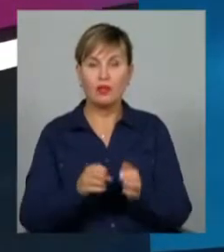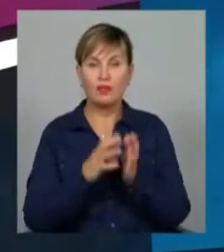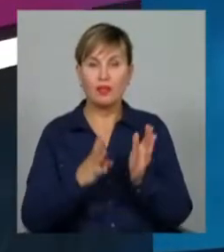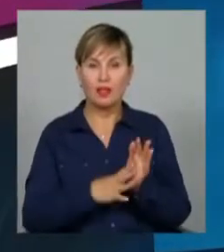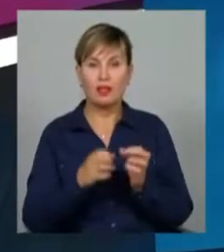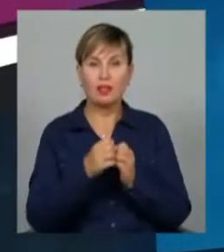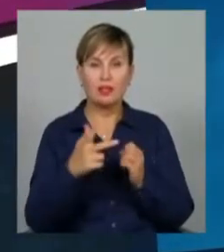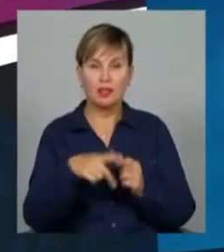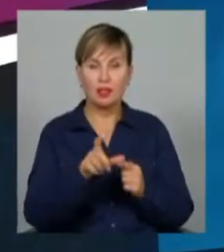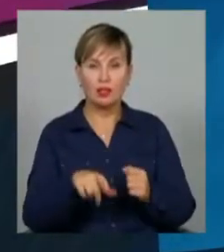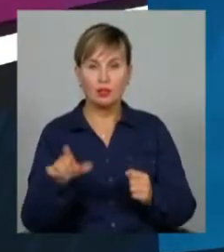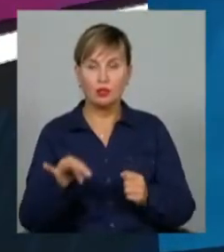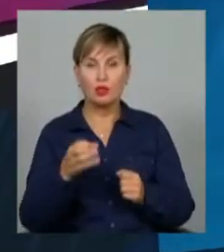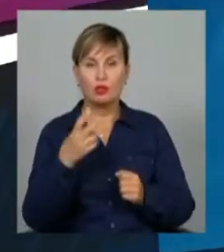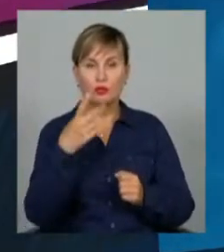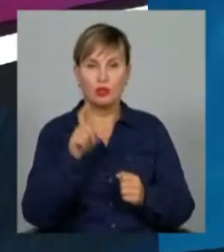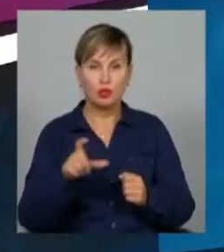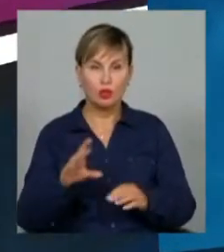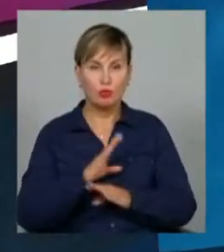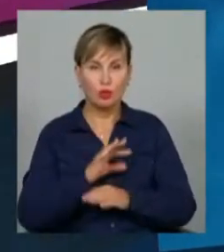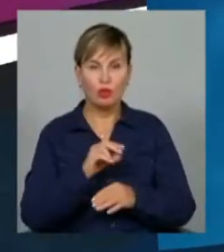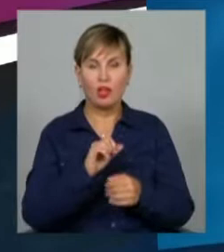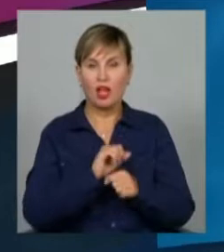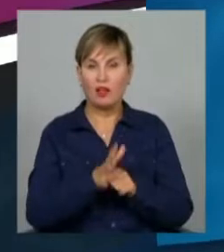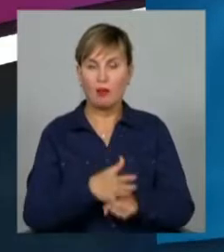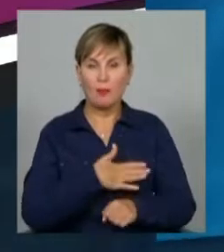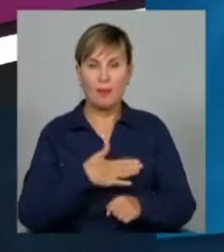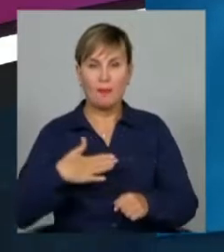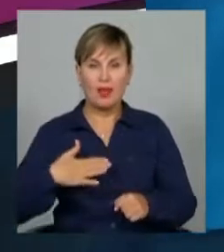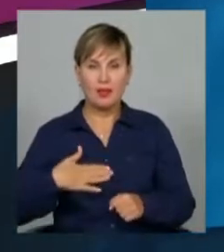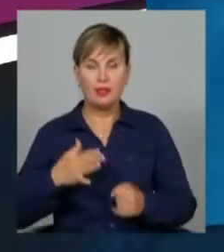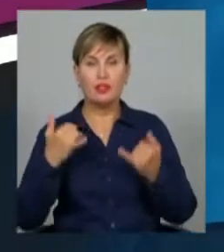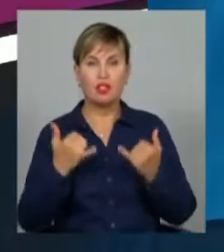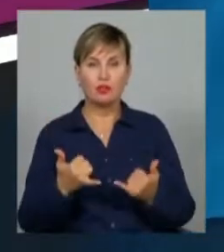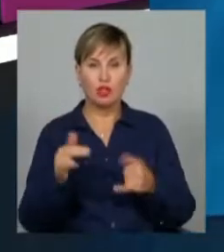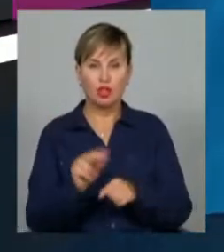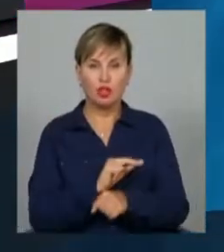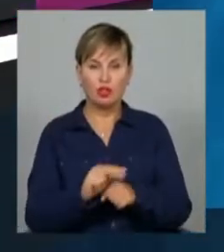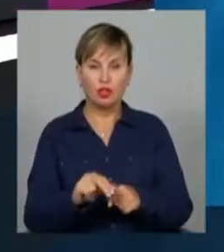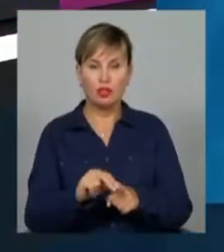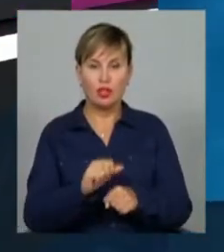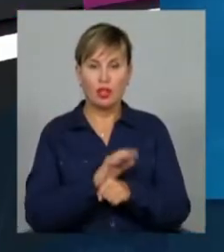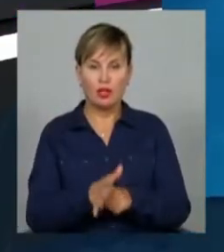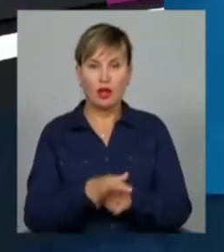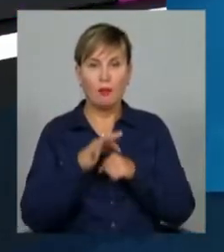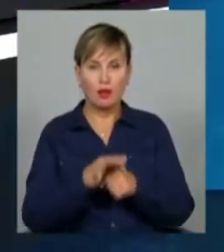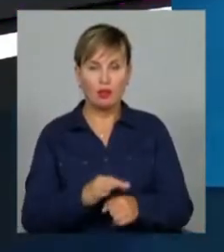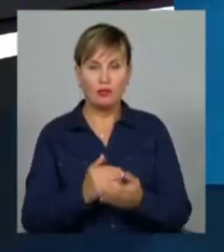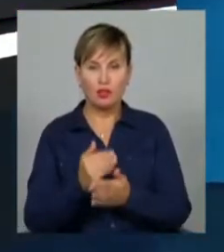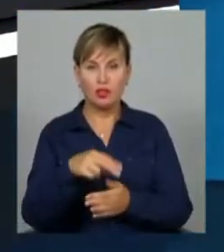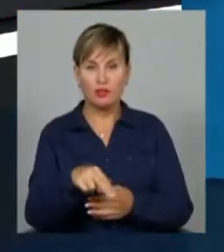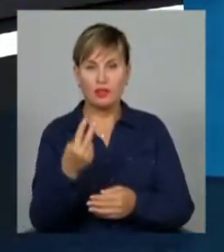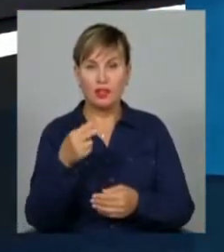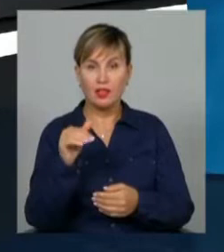COVID-19 13 пациентов, еще двое скончались от коронавирусной пневмонии. На сегодня лечение от коронавируса проходит свыше